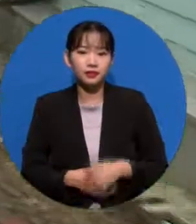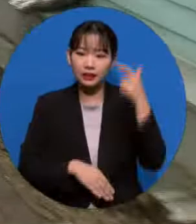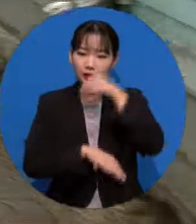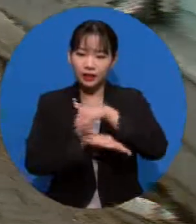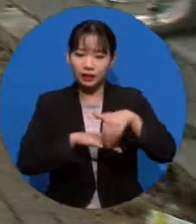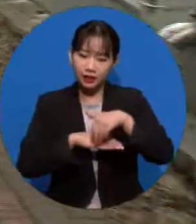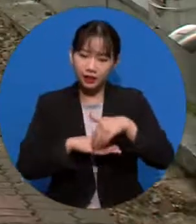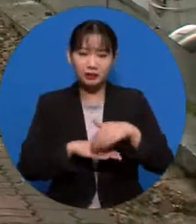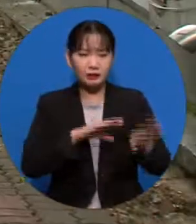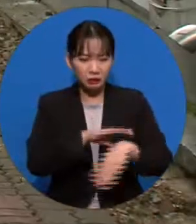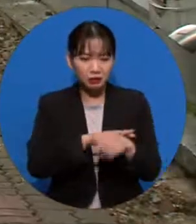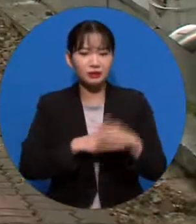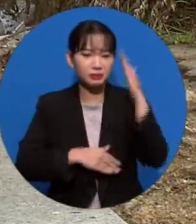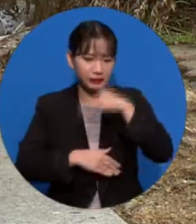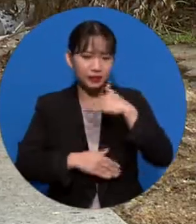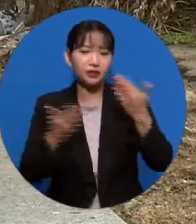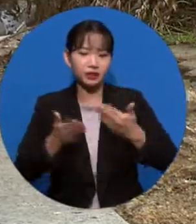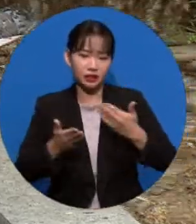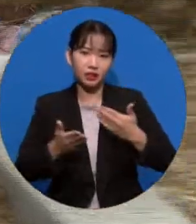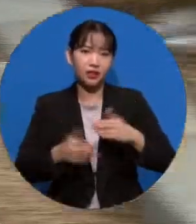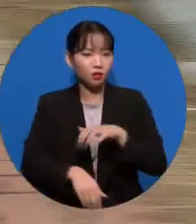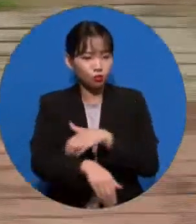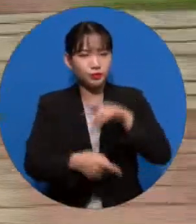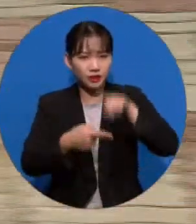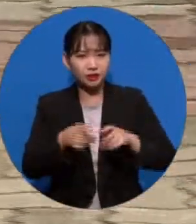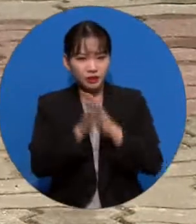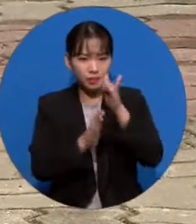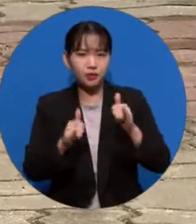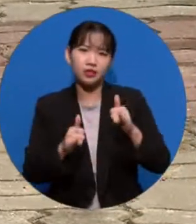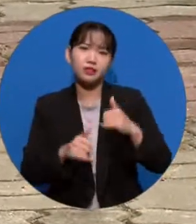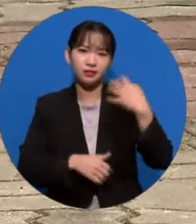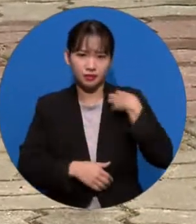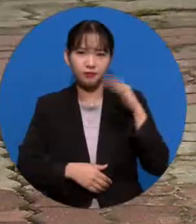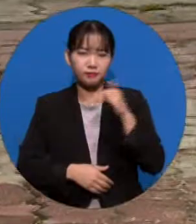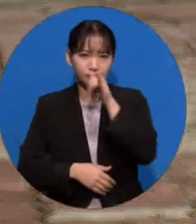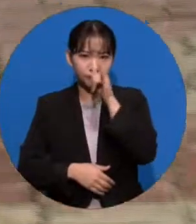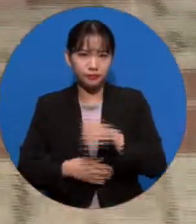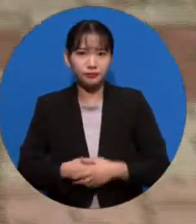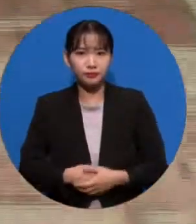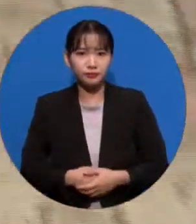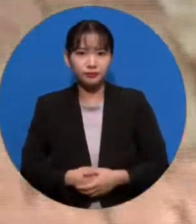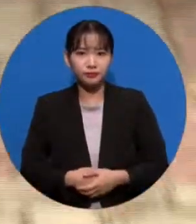계획도 감독도 허술한 누더기 공사. 불편은 고스란히 시민들에게 돌아가고 있습니다. MBC 뉴스 김한수입니다.